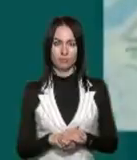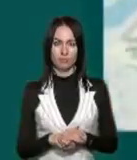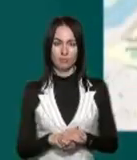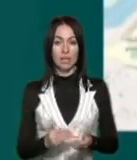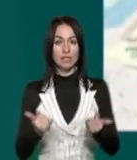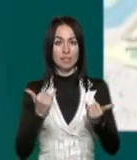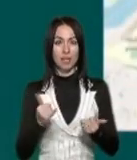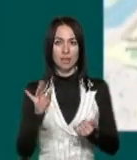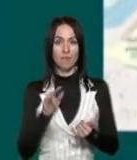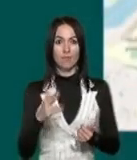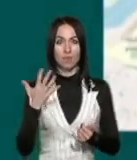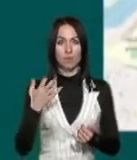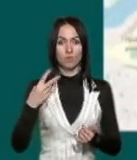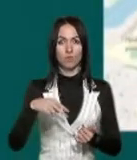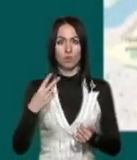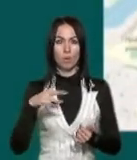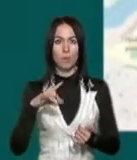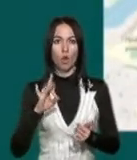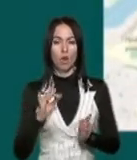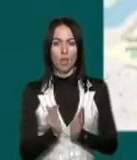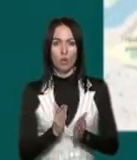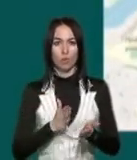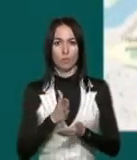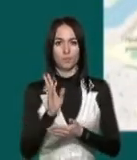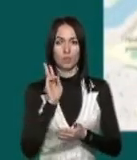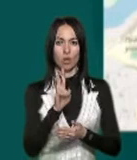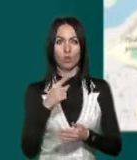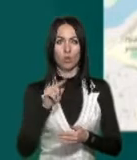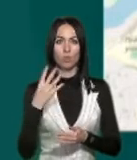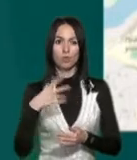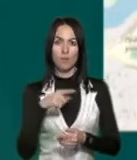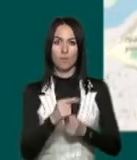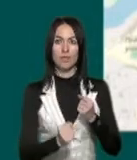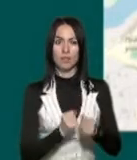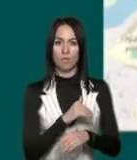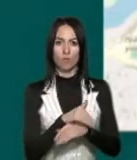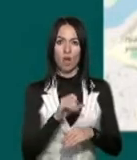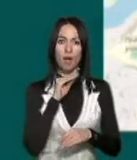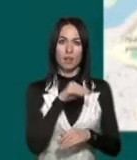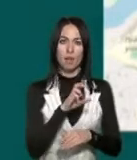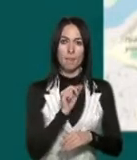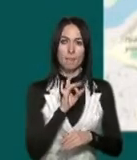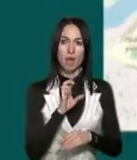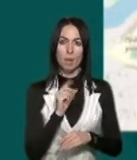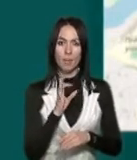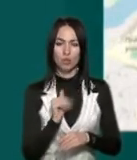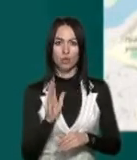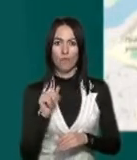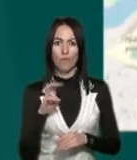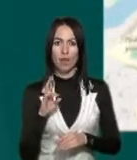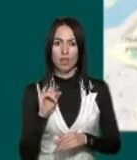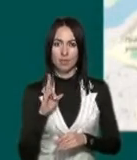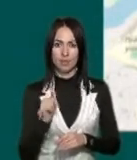Зараз від 522-го мікрорайону курсує тролейбус номер 42. Він їде вулицями Академіка Барабашова, Валентинівської,